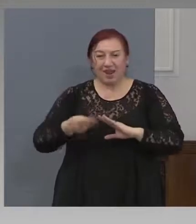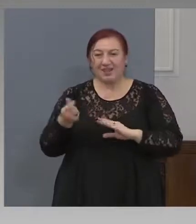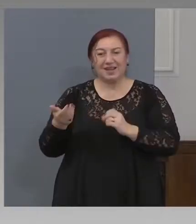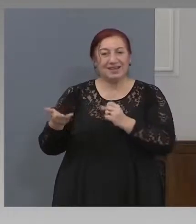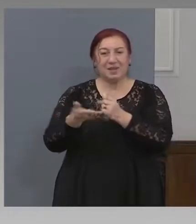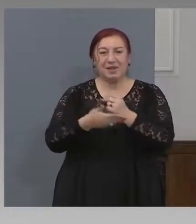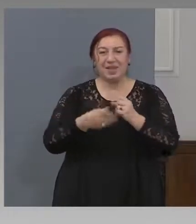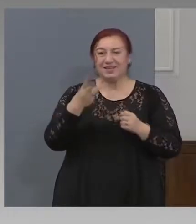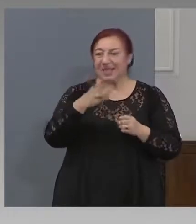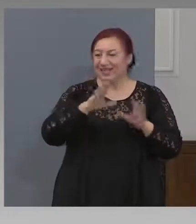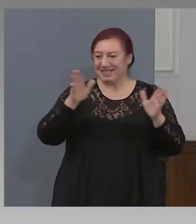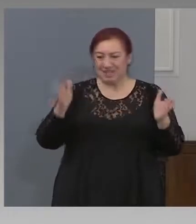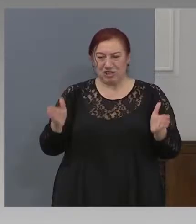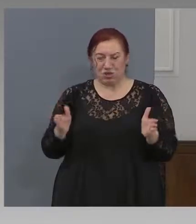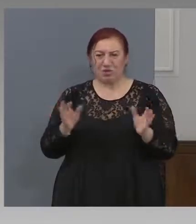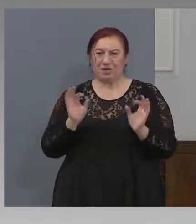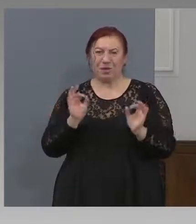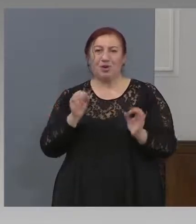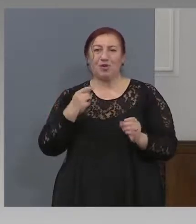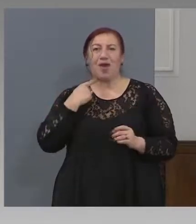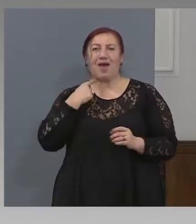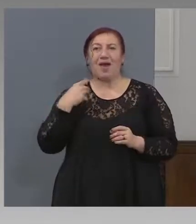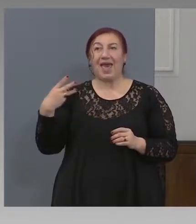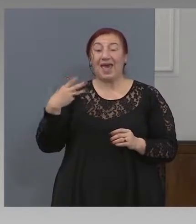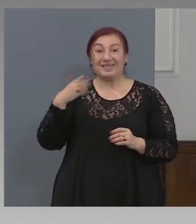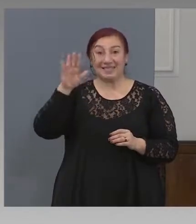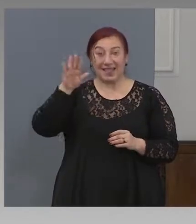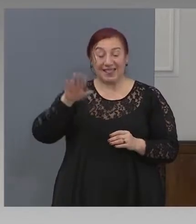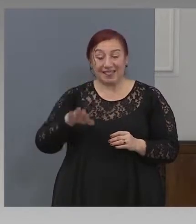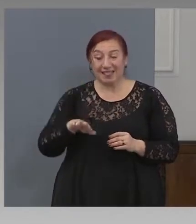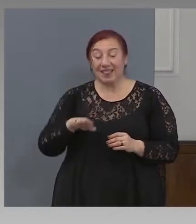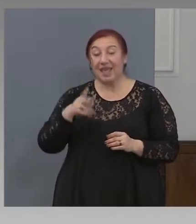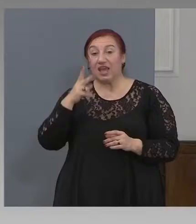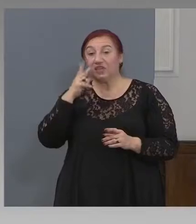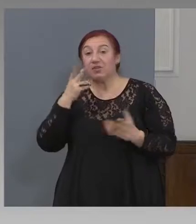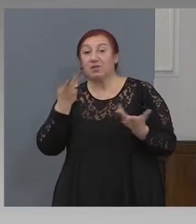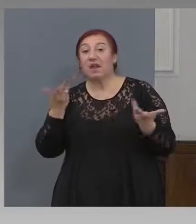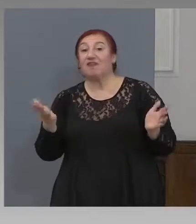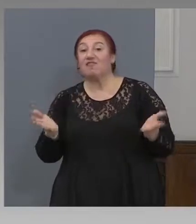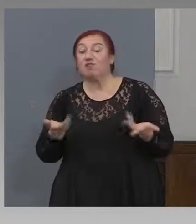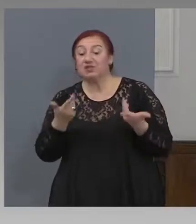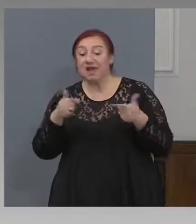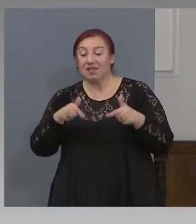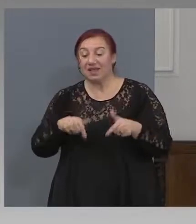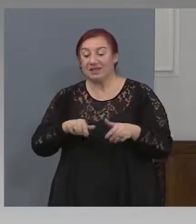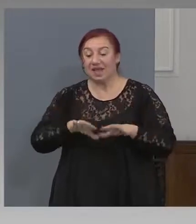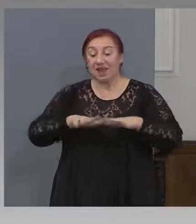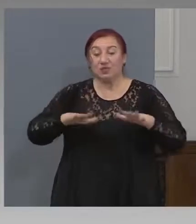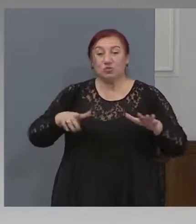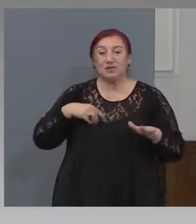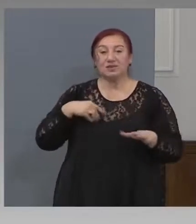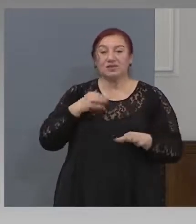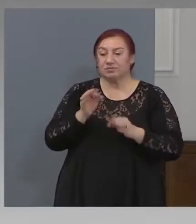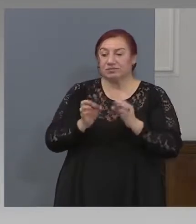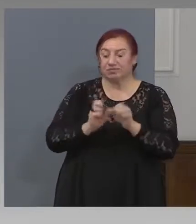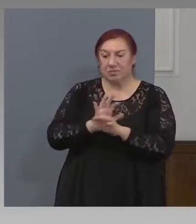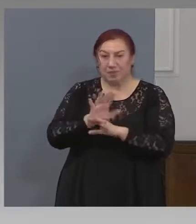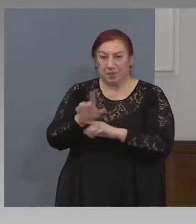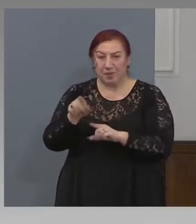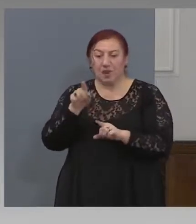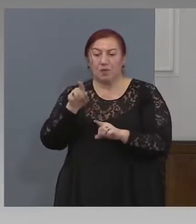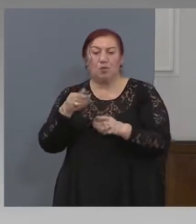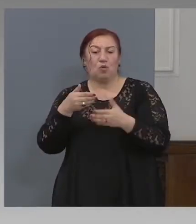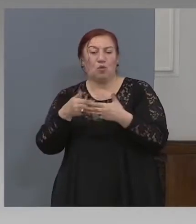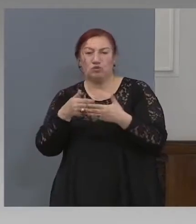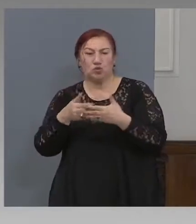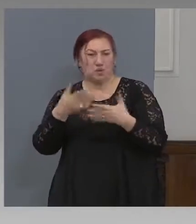ще имаме картина какво стана този сезон в условията на пандемия. По отношение за млекопреработвателните